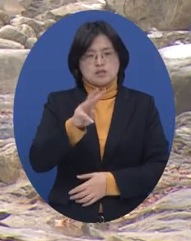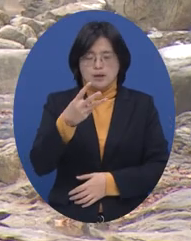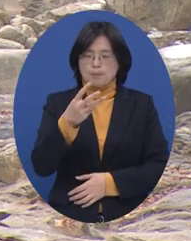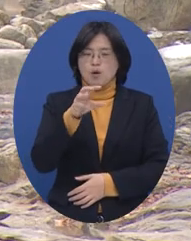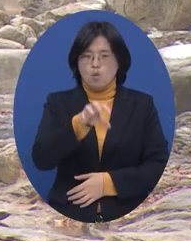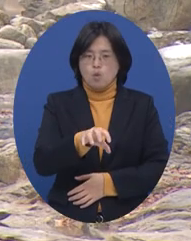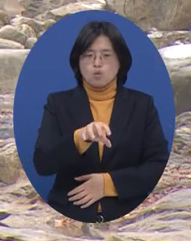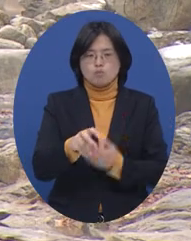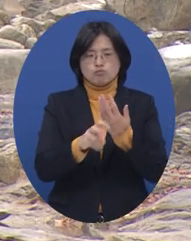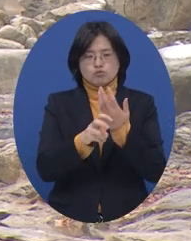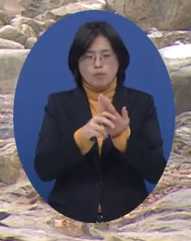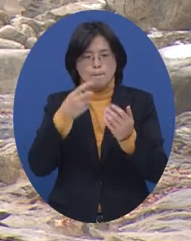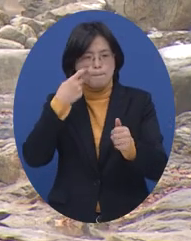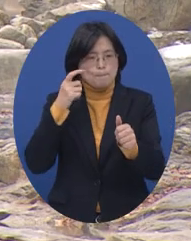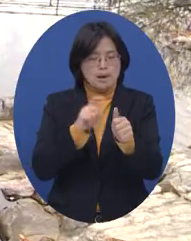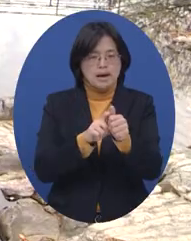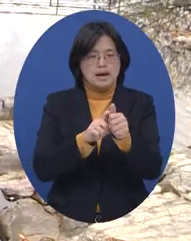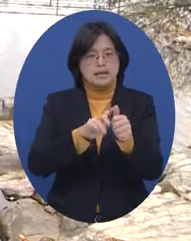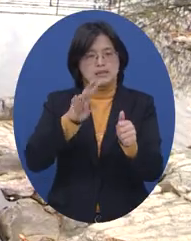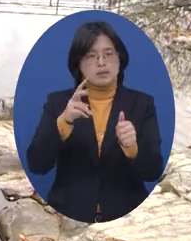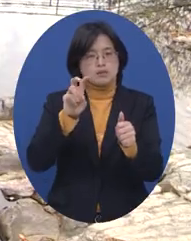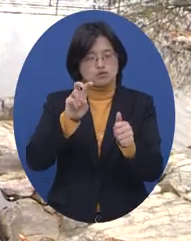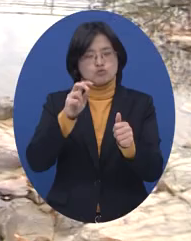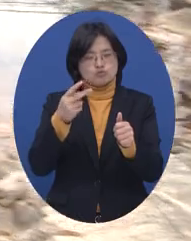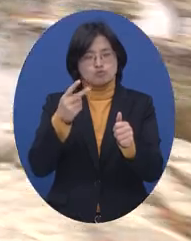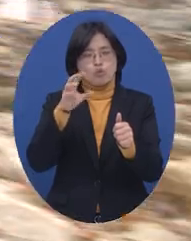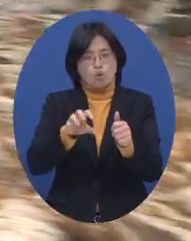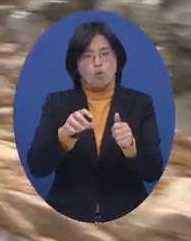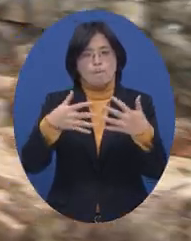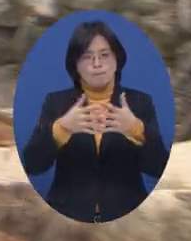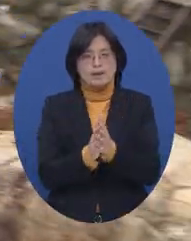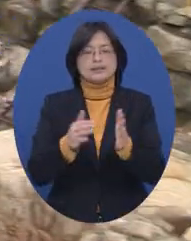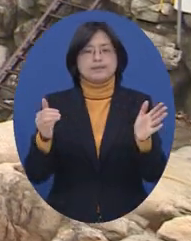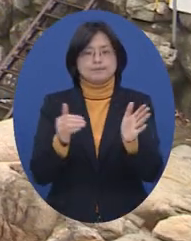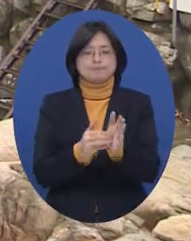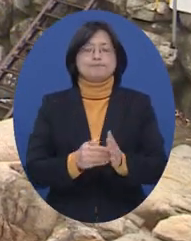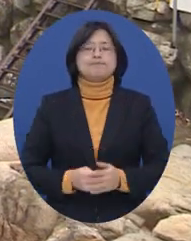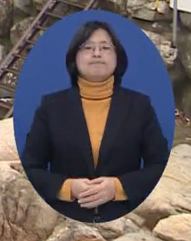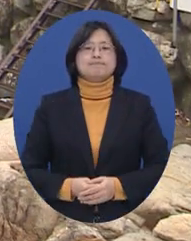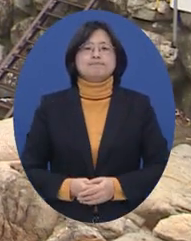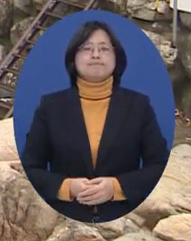1,378개소의 불법 행위자를 적발해 422개 시설을 철거했습니다.